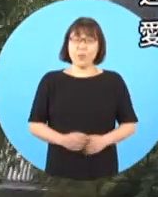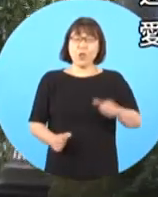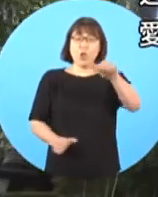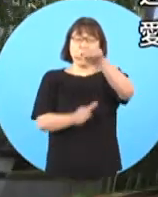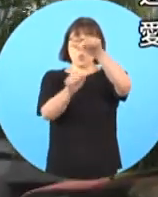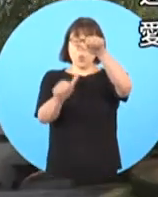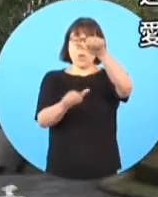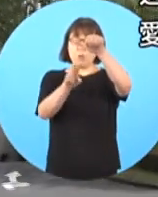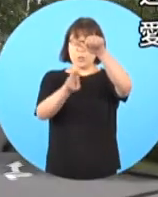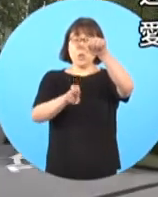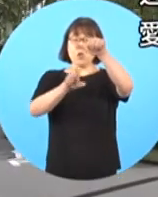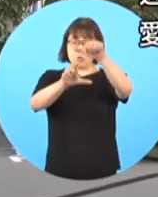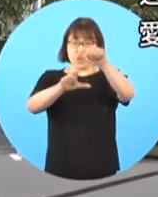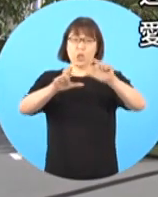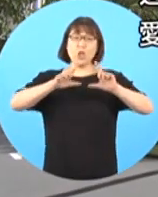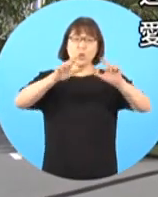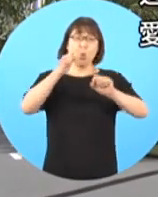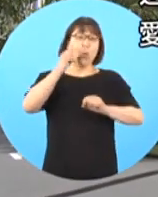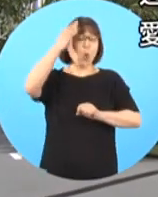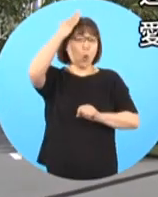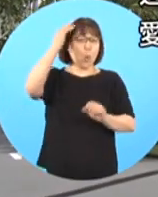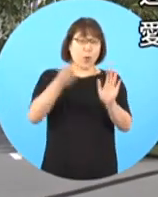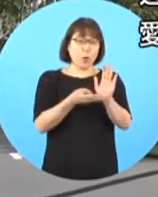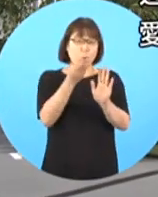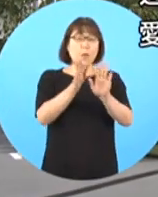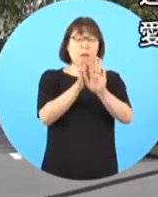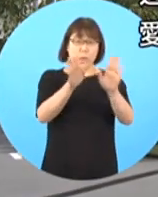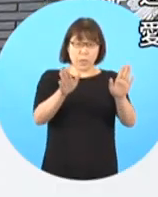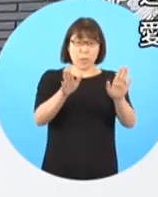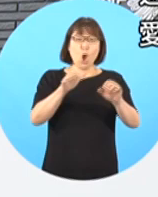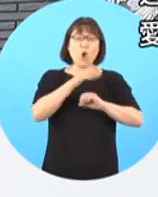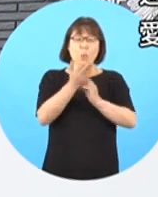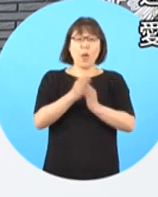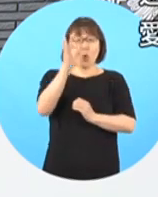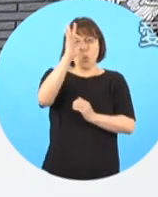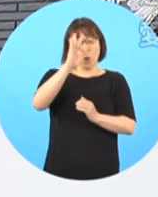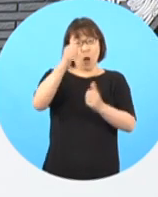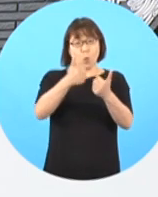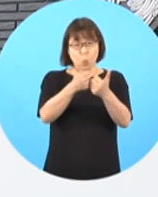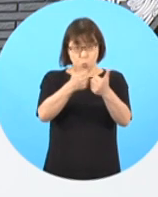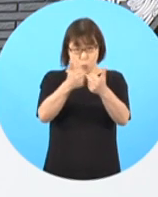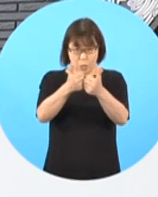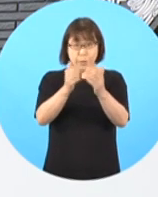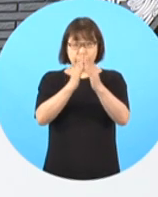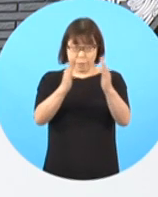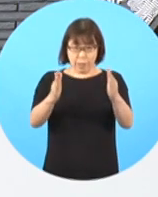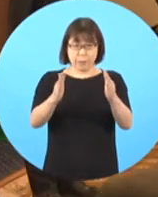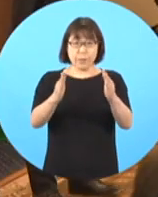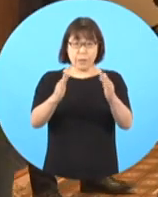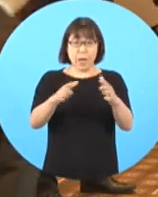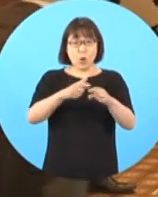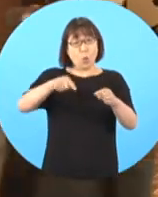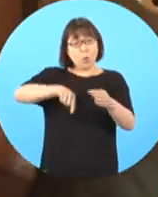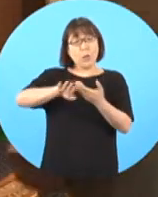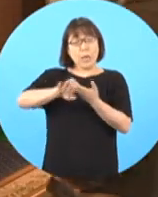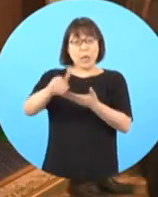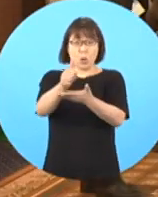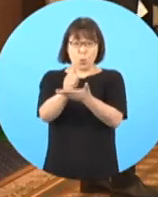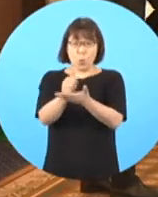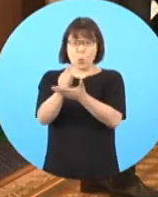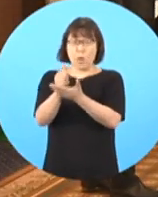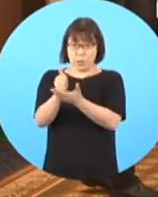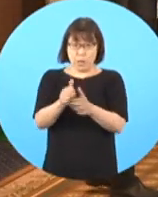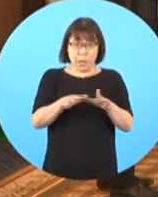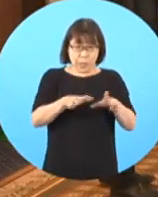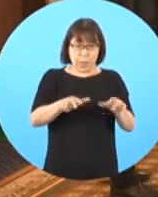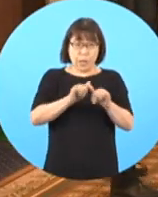5月22日、東京目黒のホテルで行われたのは徳島県の観光商談会。国内外の観光客